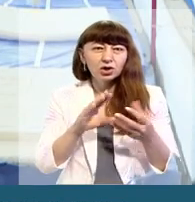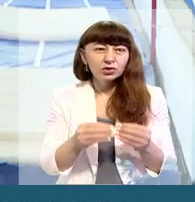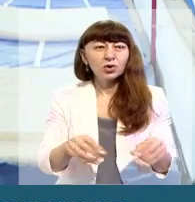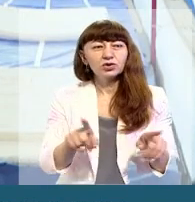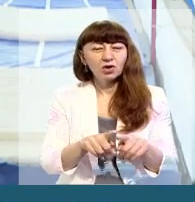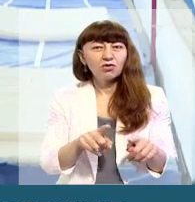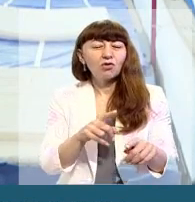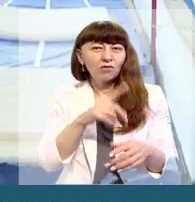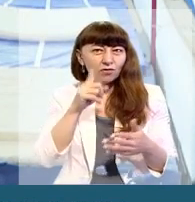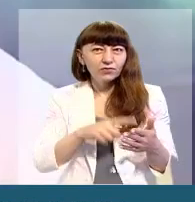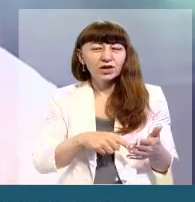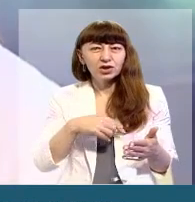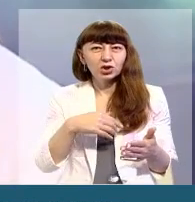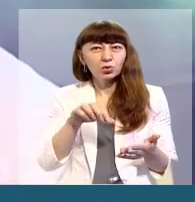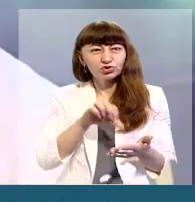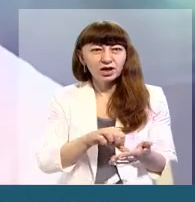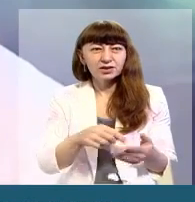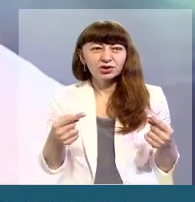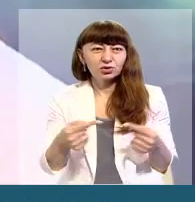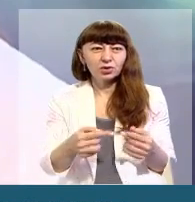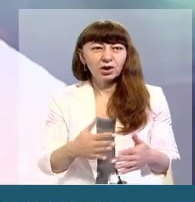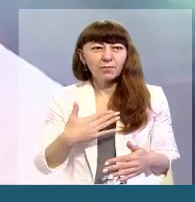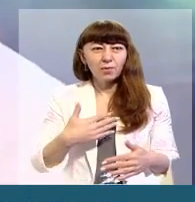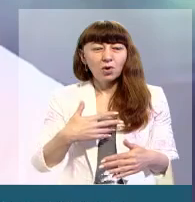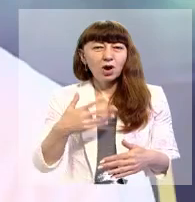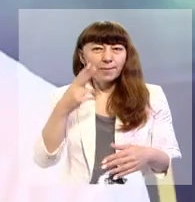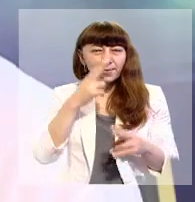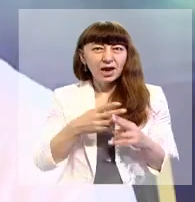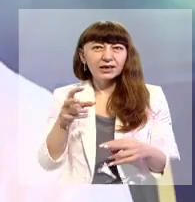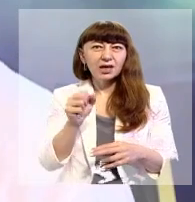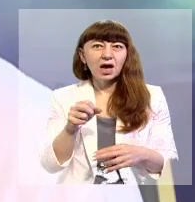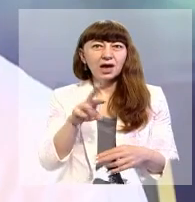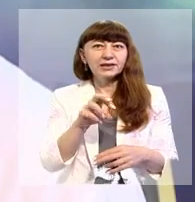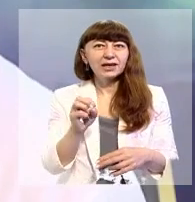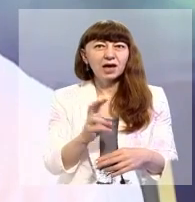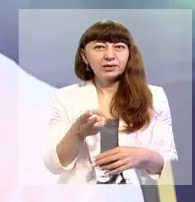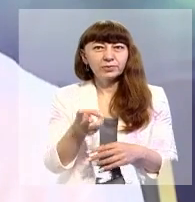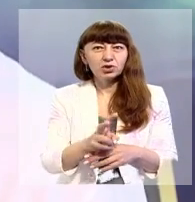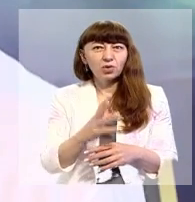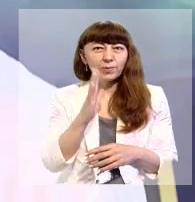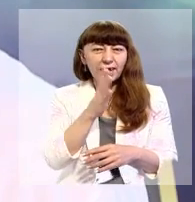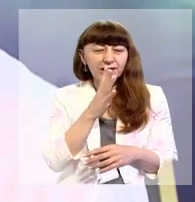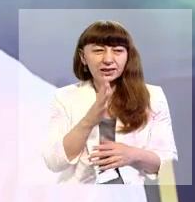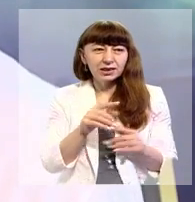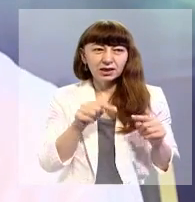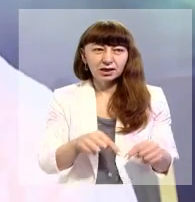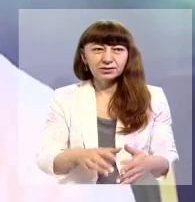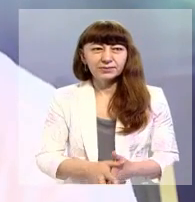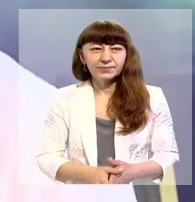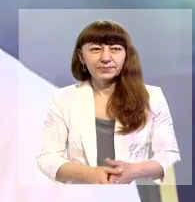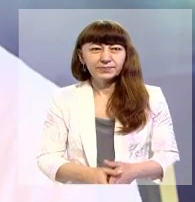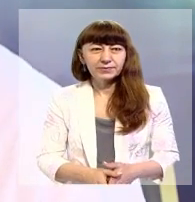того стоит, уверены участники. Аян, мой братишка, он с 5 лет пришел в эту стены, в этой